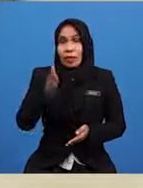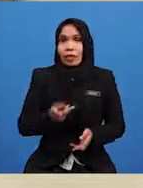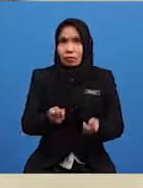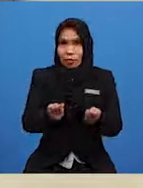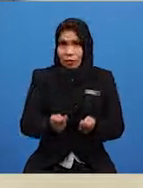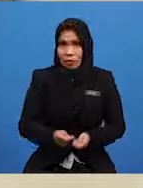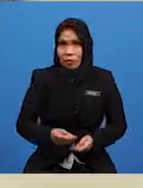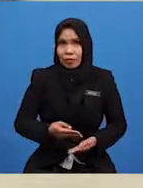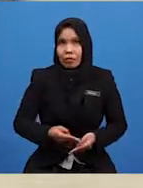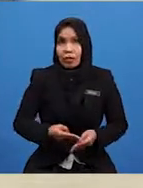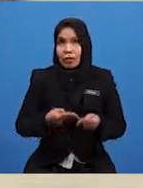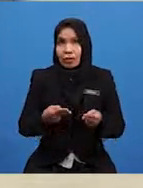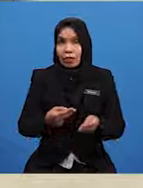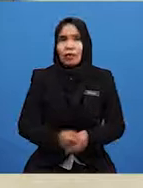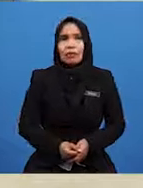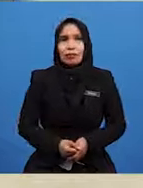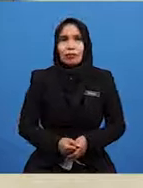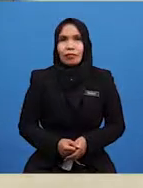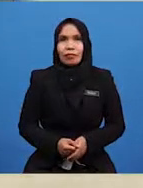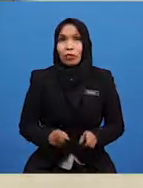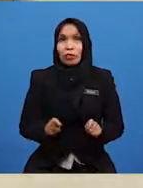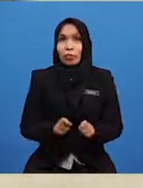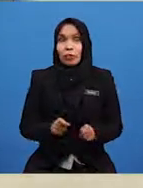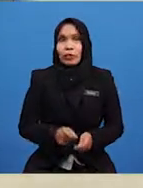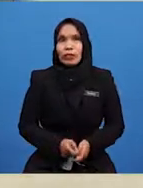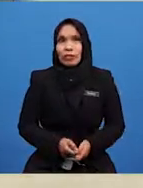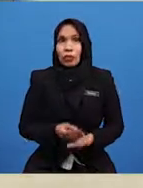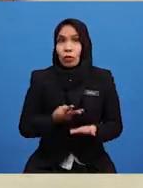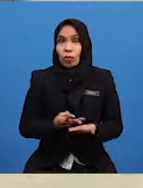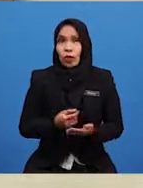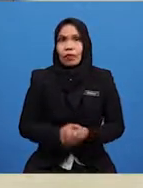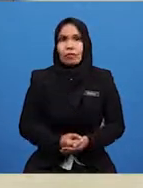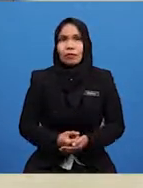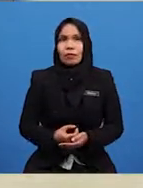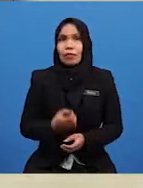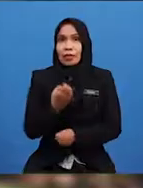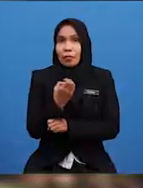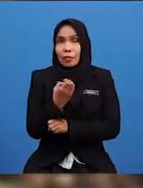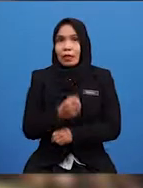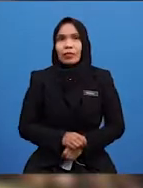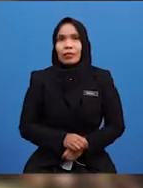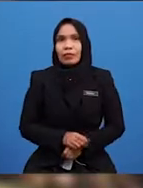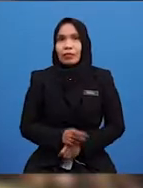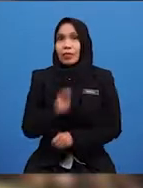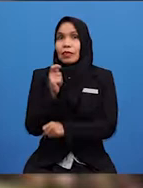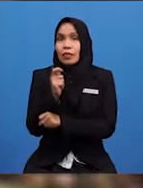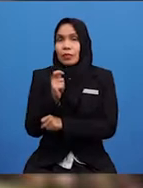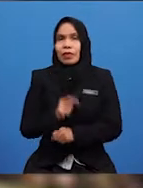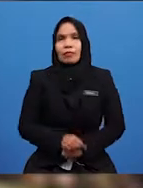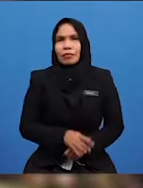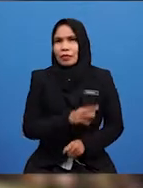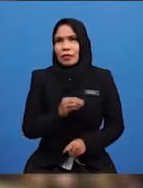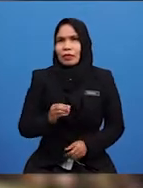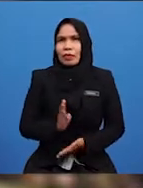dalam bentuk wang, emas, timah dan bantuan ketenteraan. Kemudian mendapat